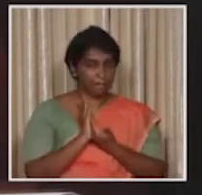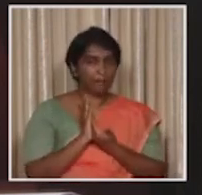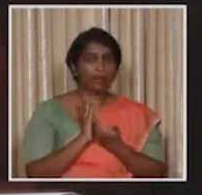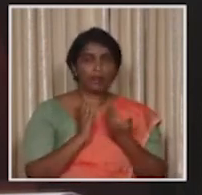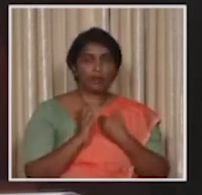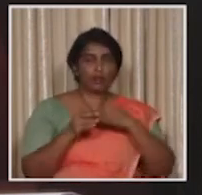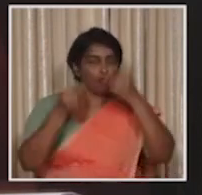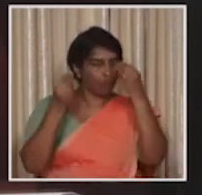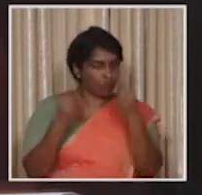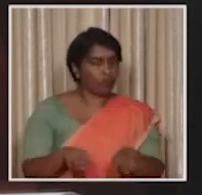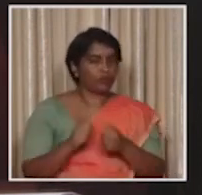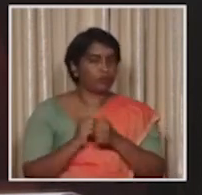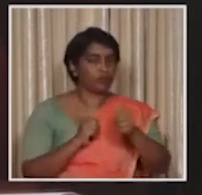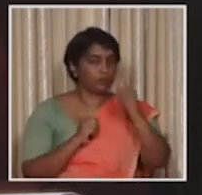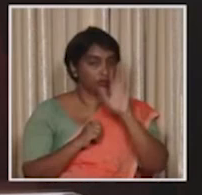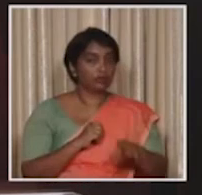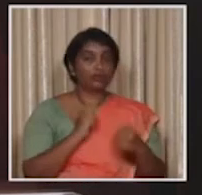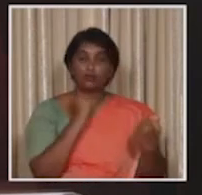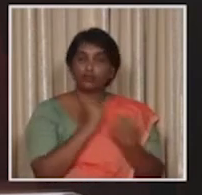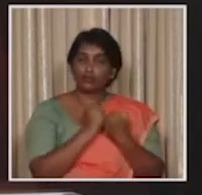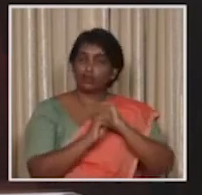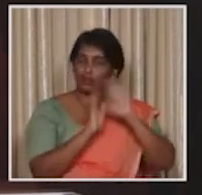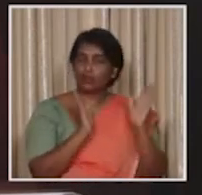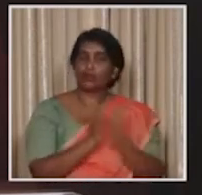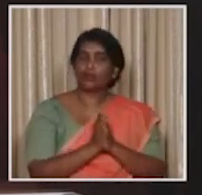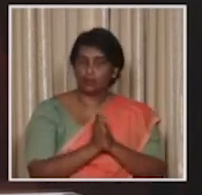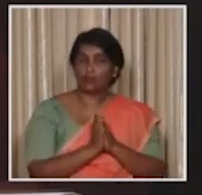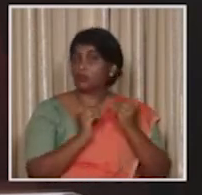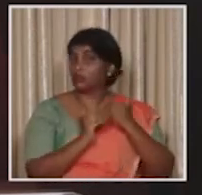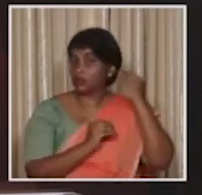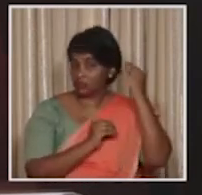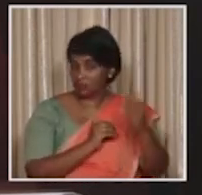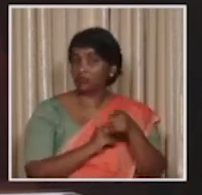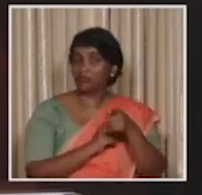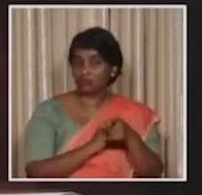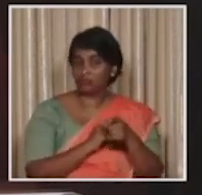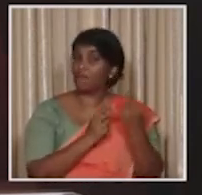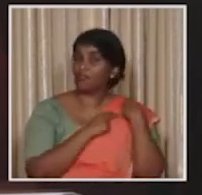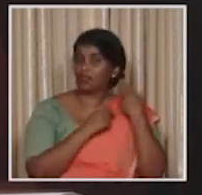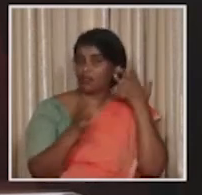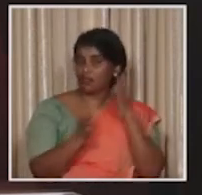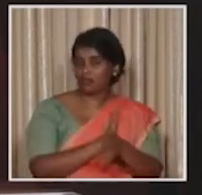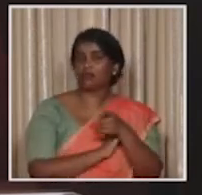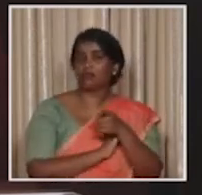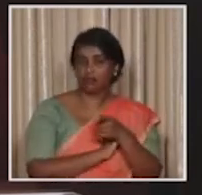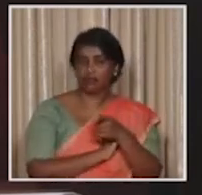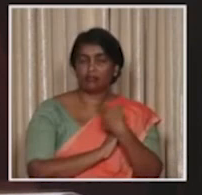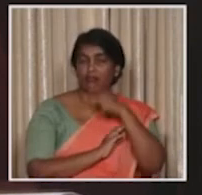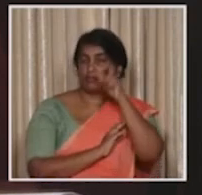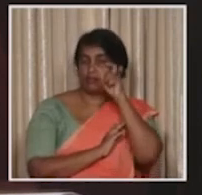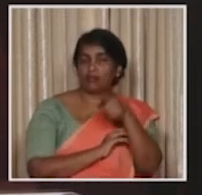අපි පරාජය කරන්නට කටයුතු කරනවා. එයට දායක වන සියලු දෙනාටම අනාගතයේදී වග කියන්න සිද්ධ වෙනවා. මොකද අපි මේවා